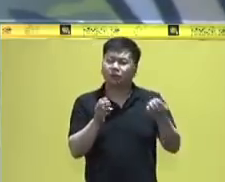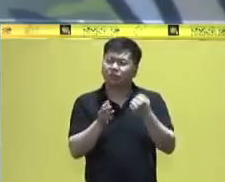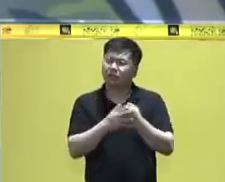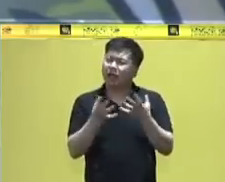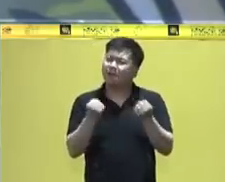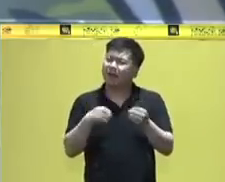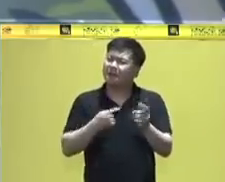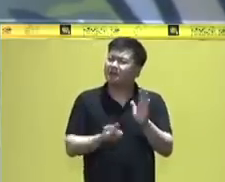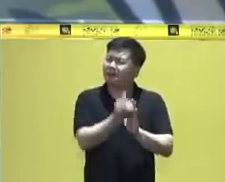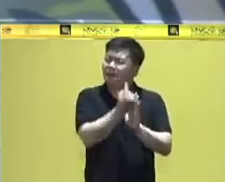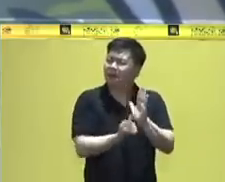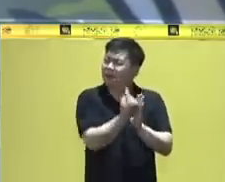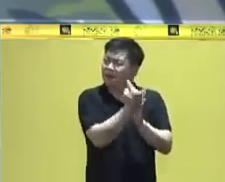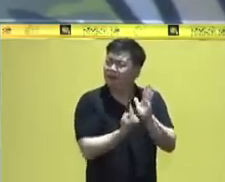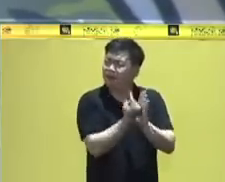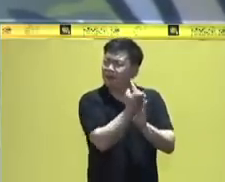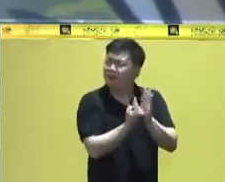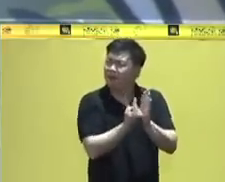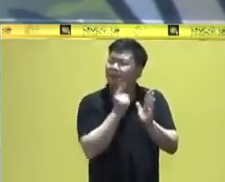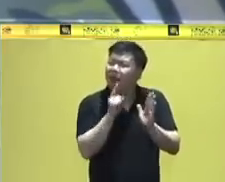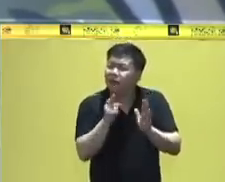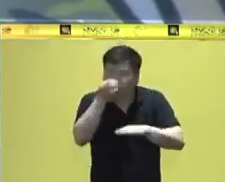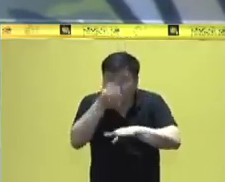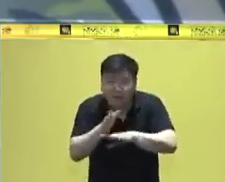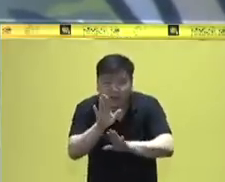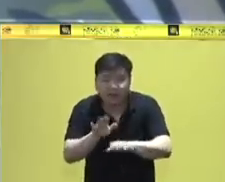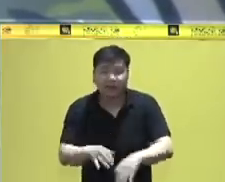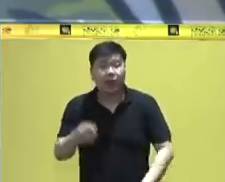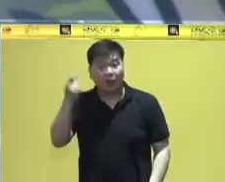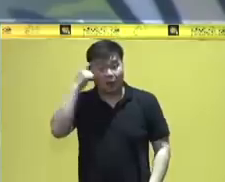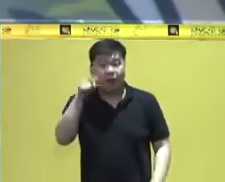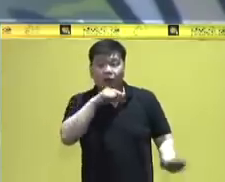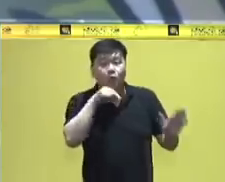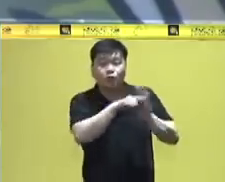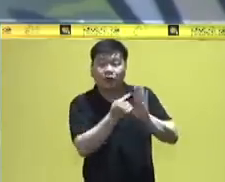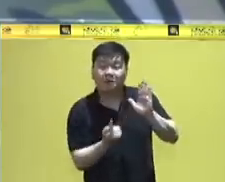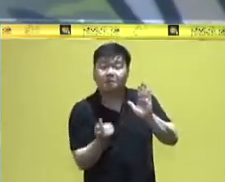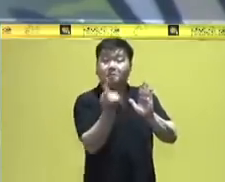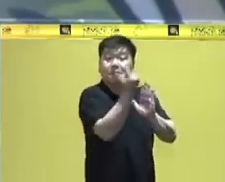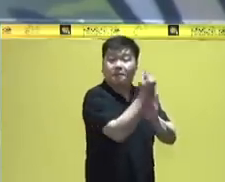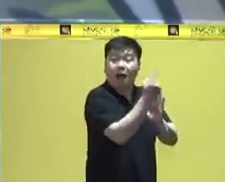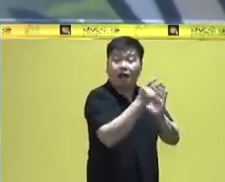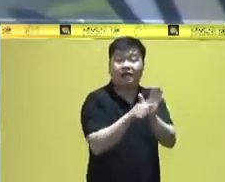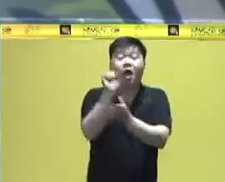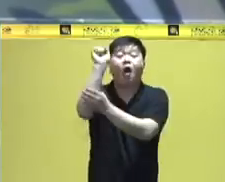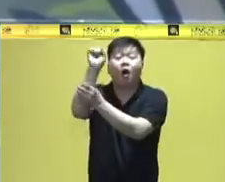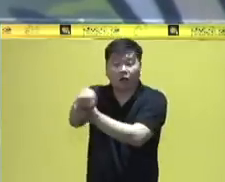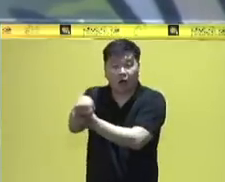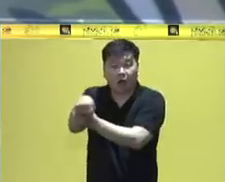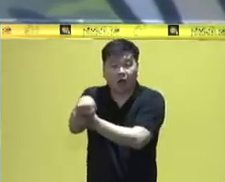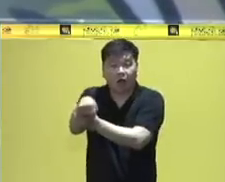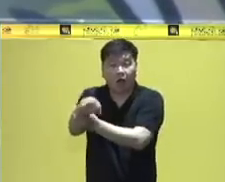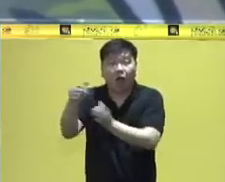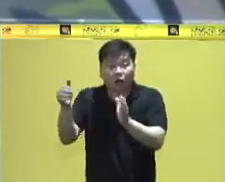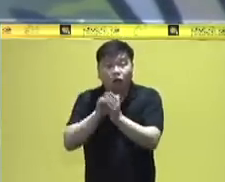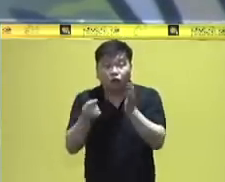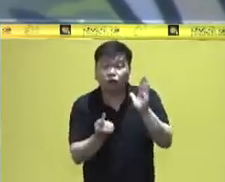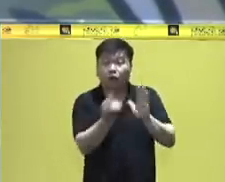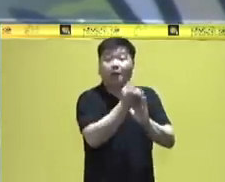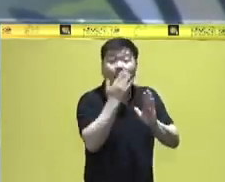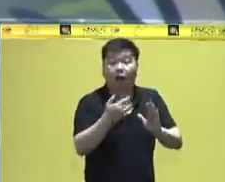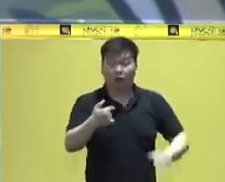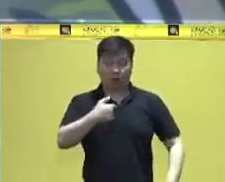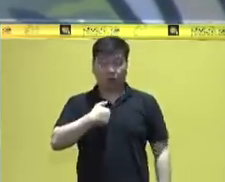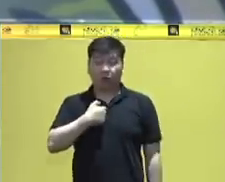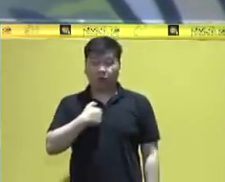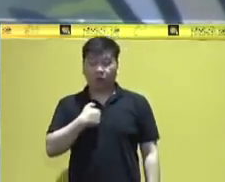얘기 말씀드리는 게 굉장히 미안해요. 왜냐하면 대개 북한 방문하는 게 지금 허가를 받아야 되잖아요. 예. 그러니까 저 같은 사람들은